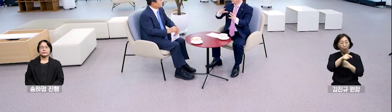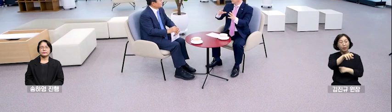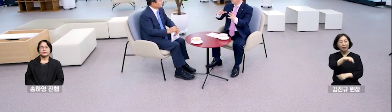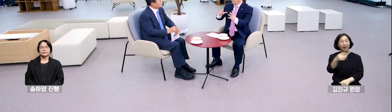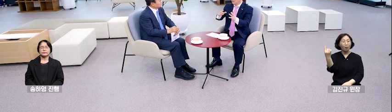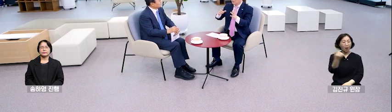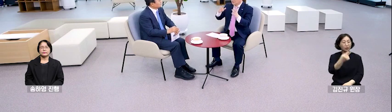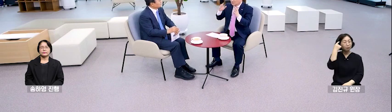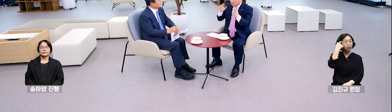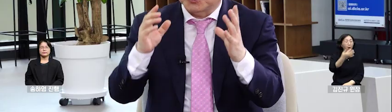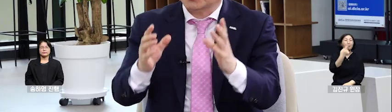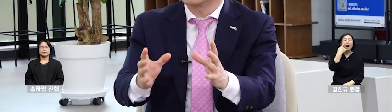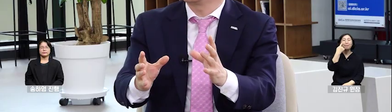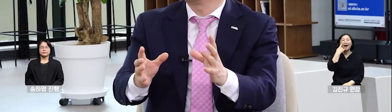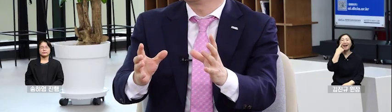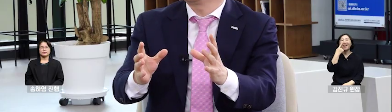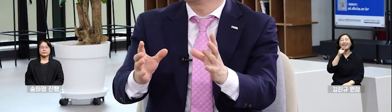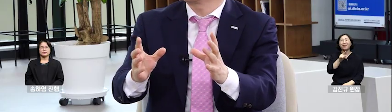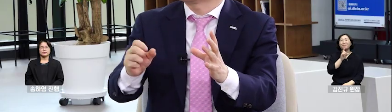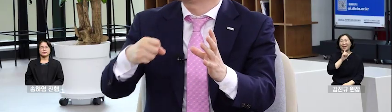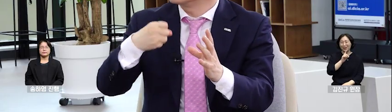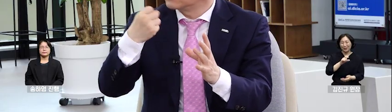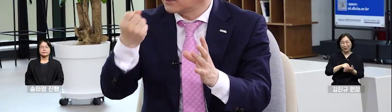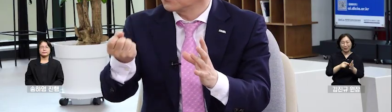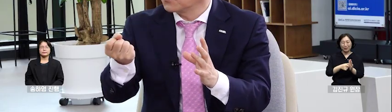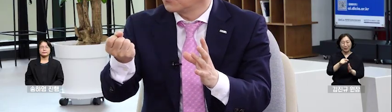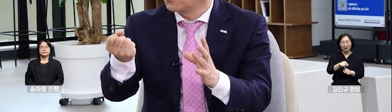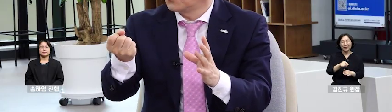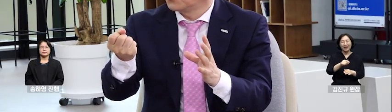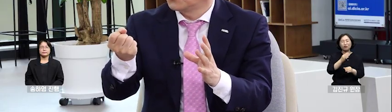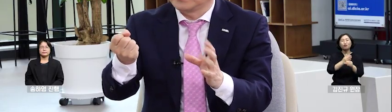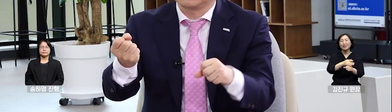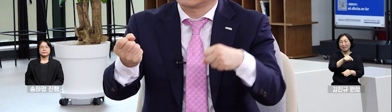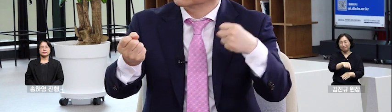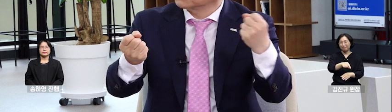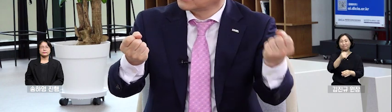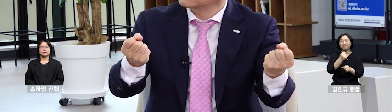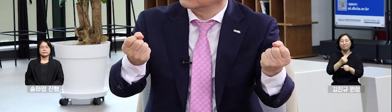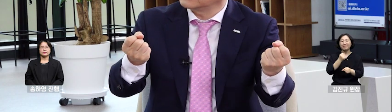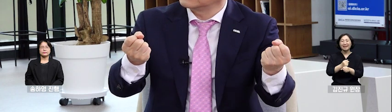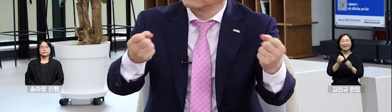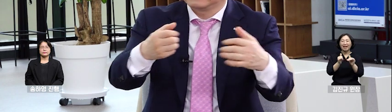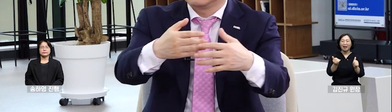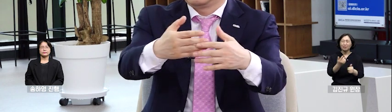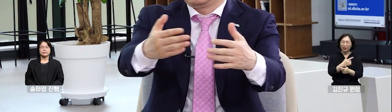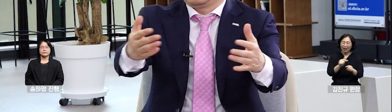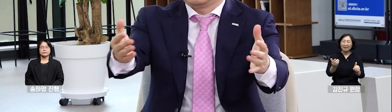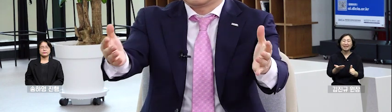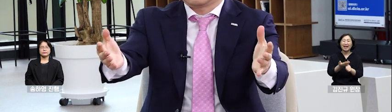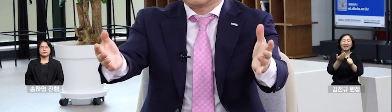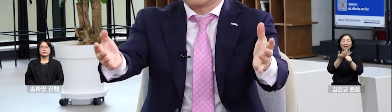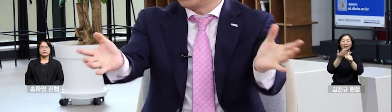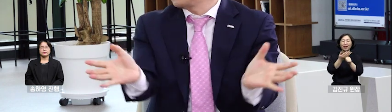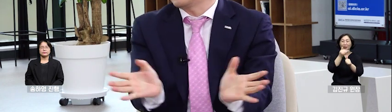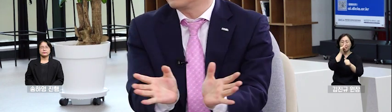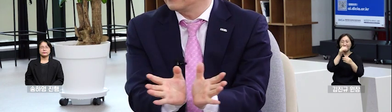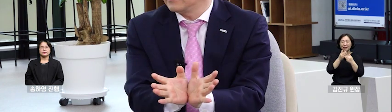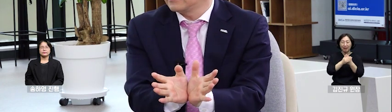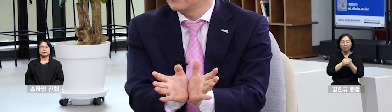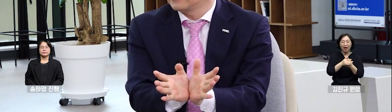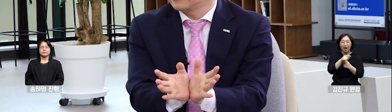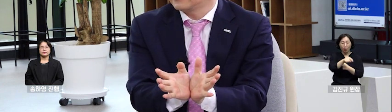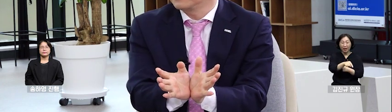아니 그때 다 모여있고 부족한 기술들은 또 aren't 지도 할거고 인력 양성도 할 거니 예 거의 좀